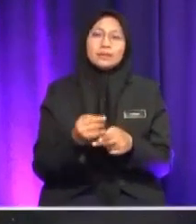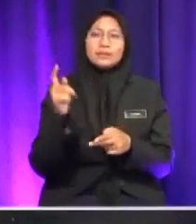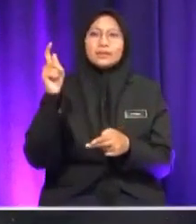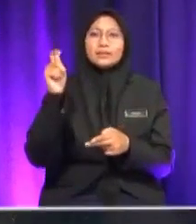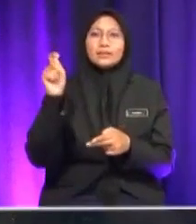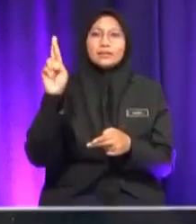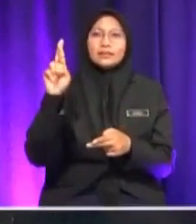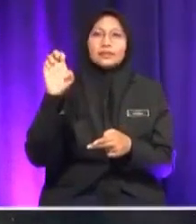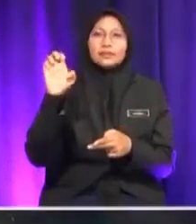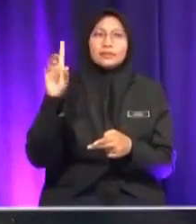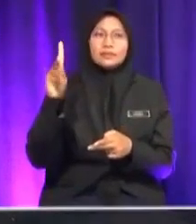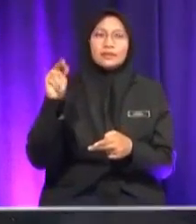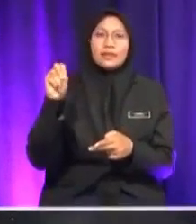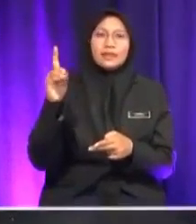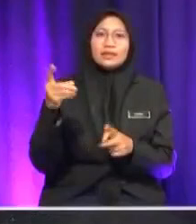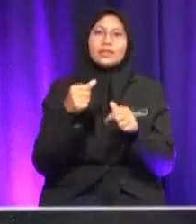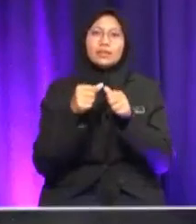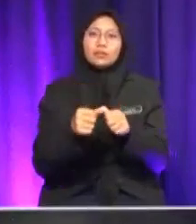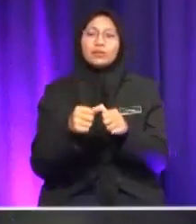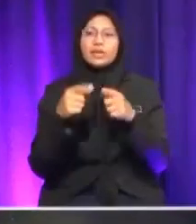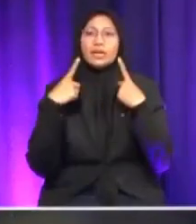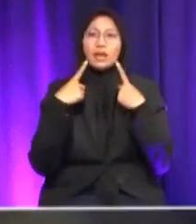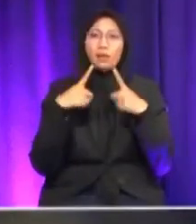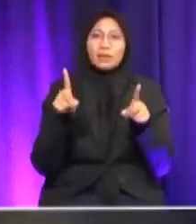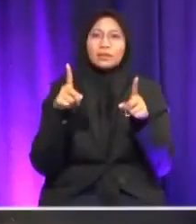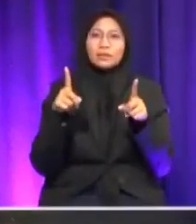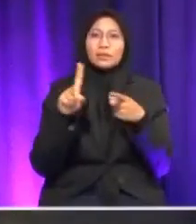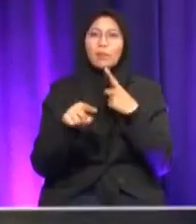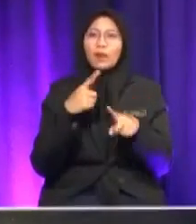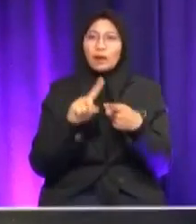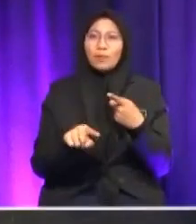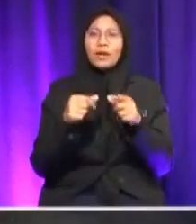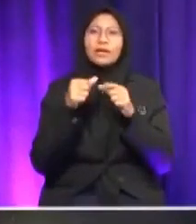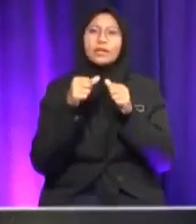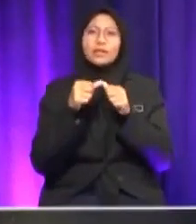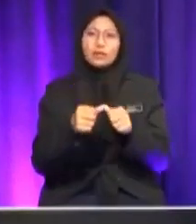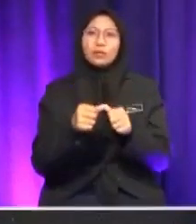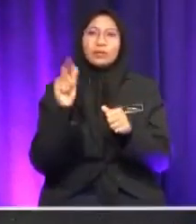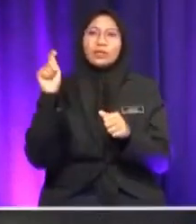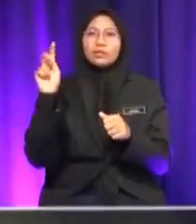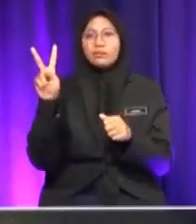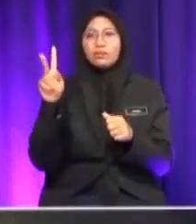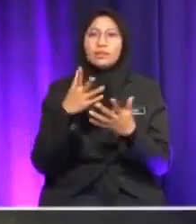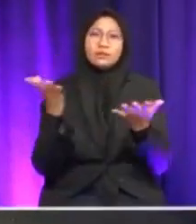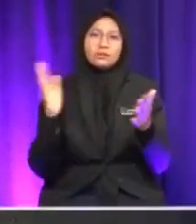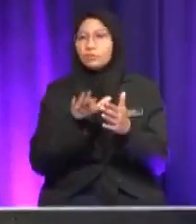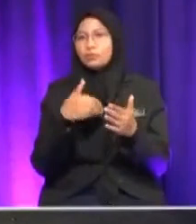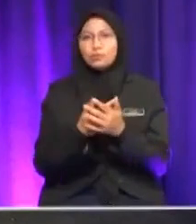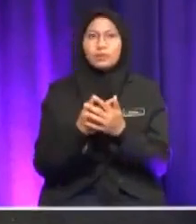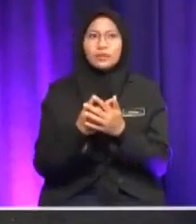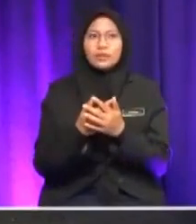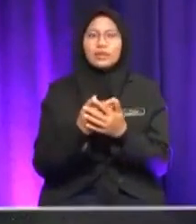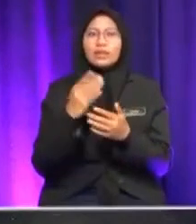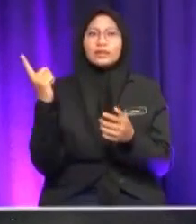kawan-kawan. Ya, betul. Pengaruh rakan sebaya dan pengaruh media masa. Kita nampak terdapat banyak media masa yang selalu